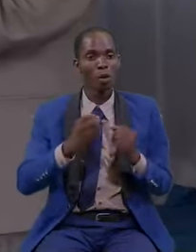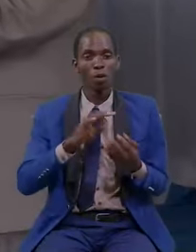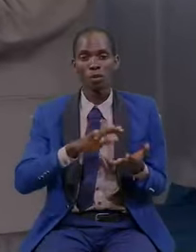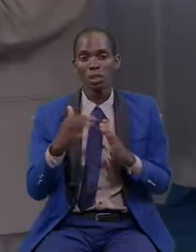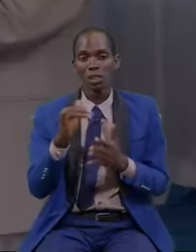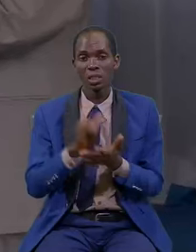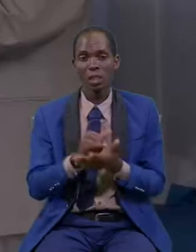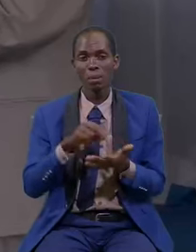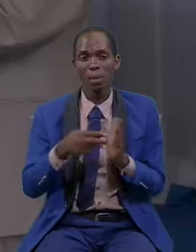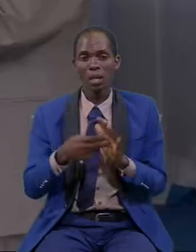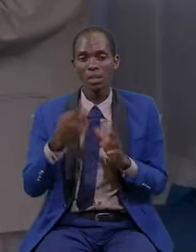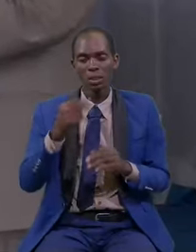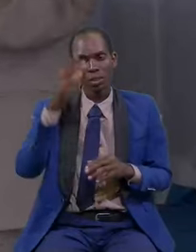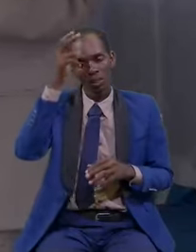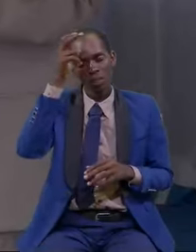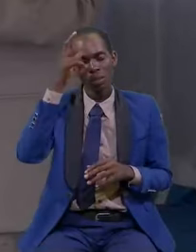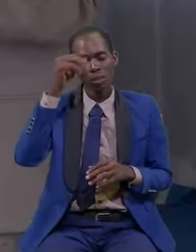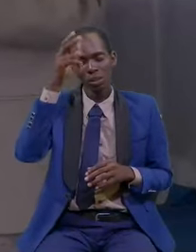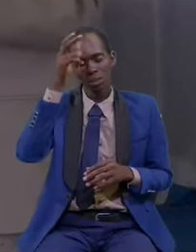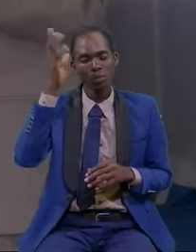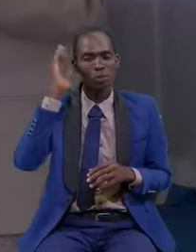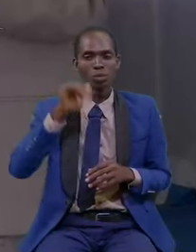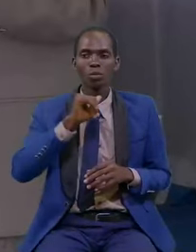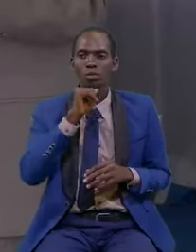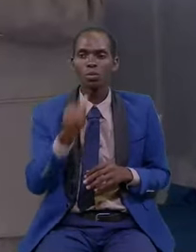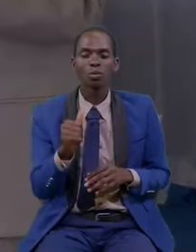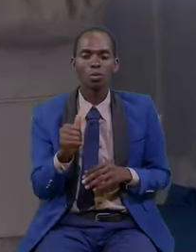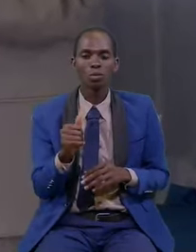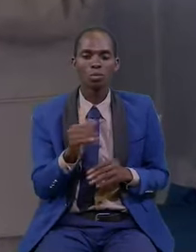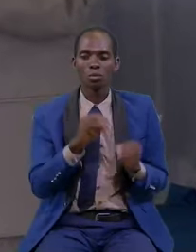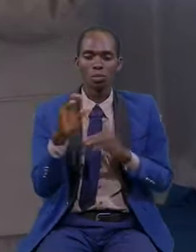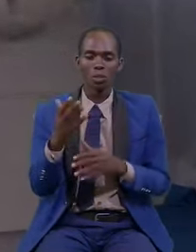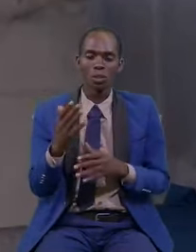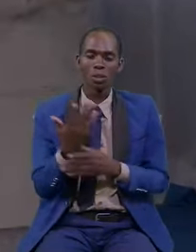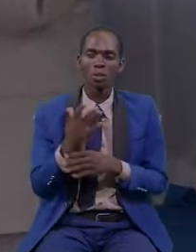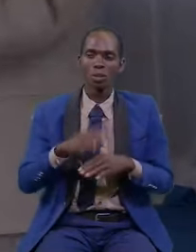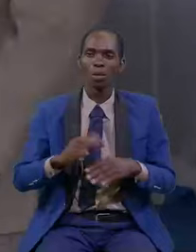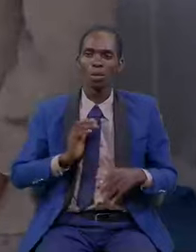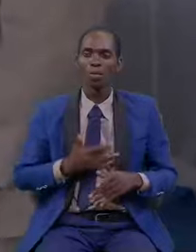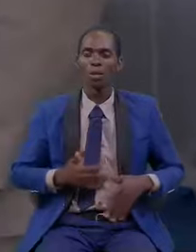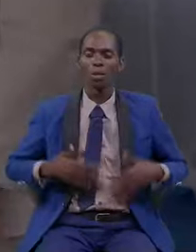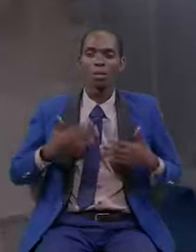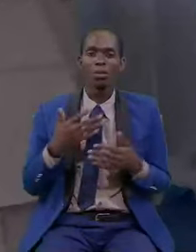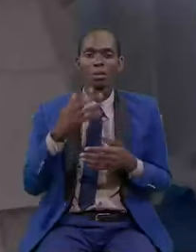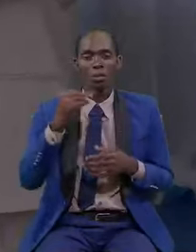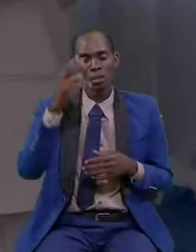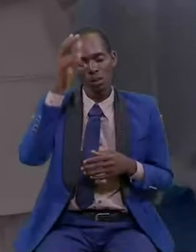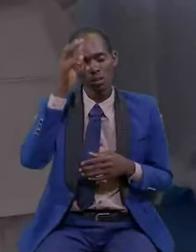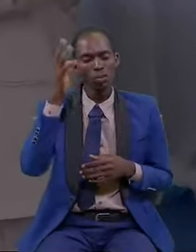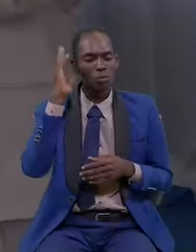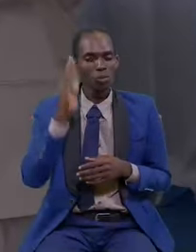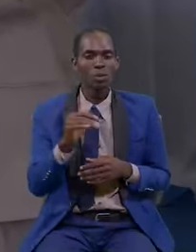a cassé sa main, ôté sa main de notre vie. Il a détruit,